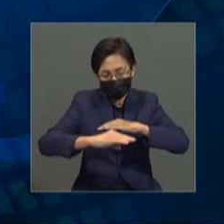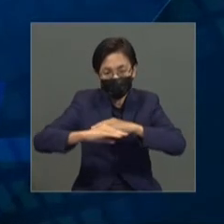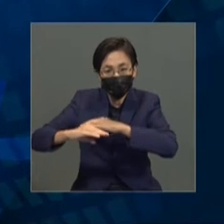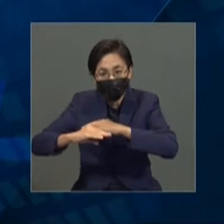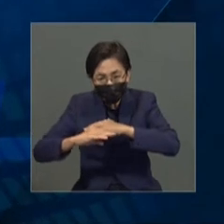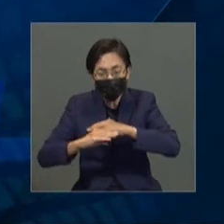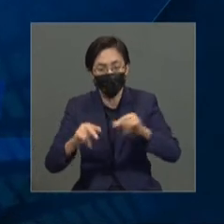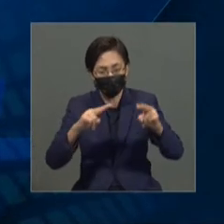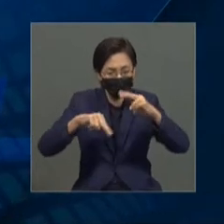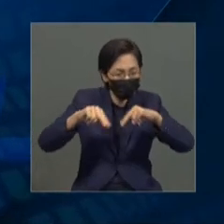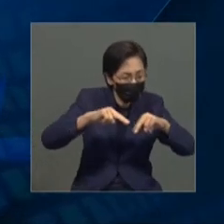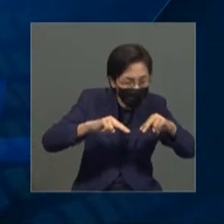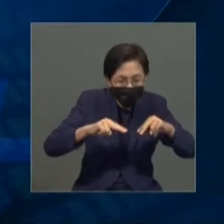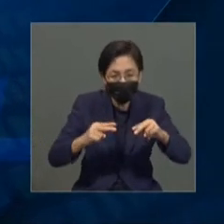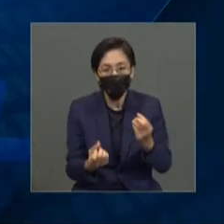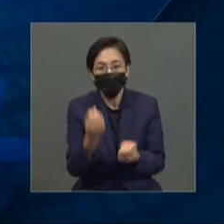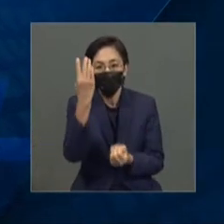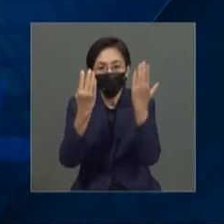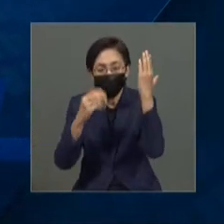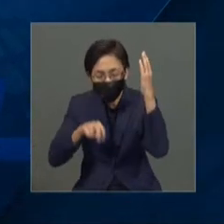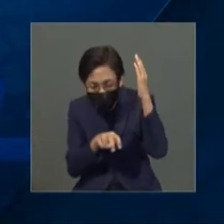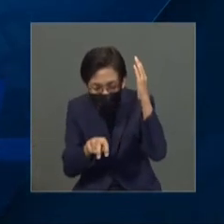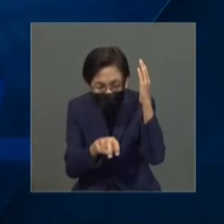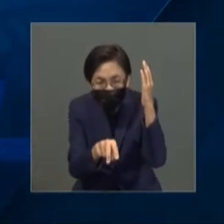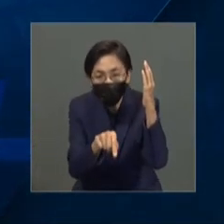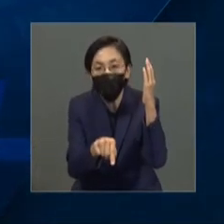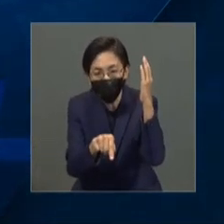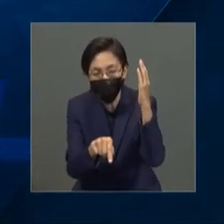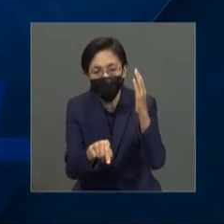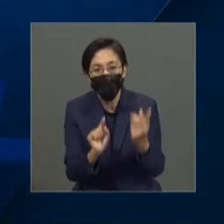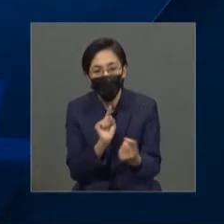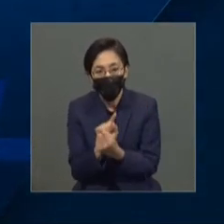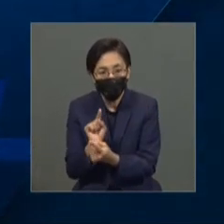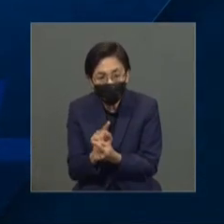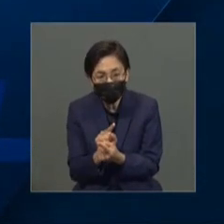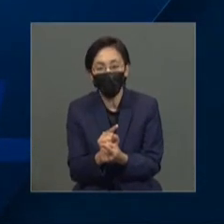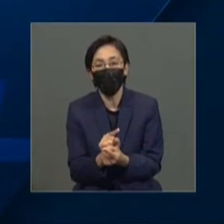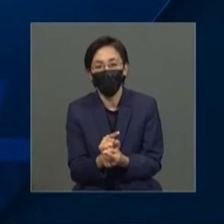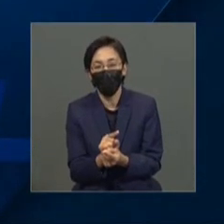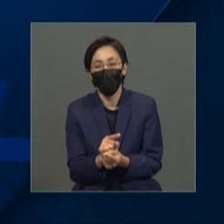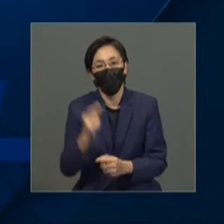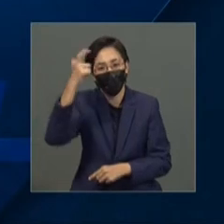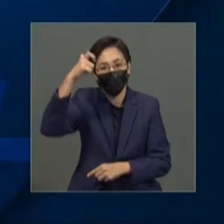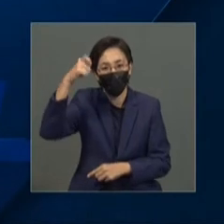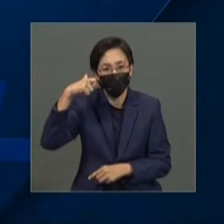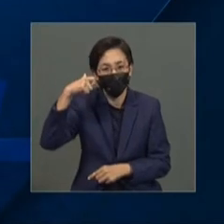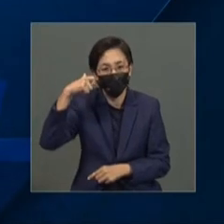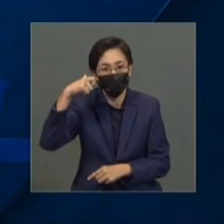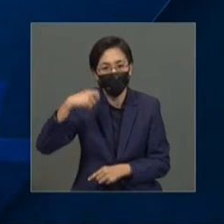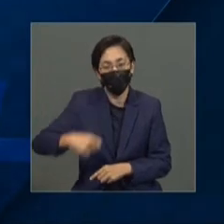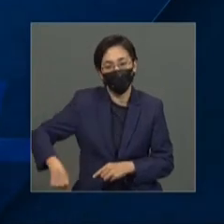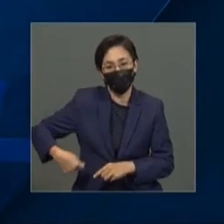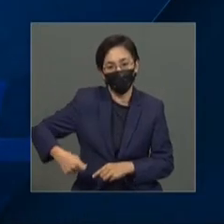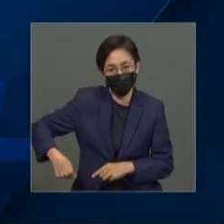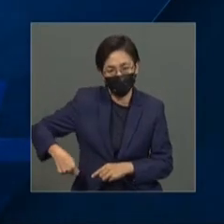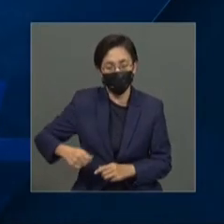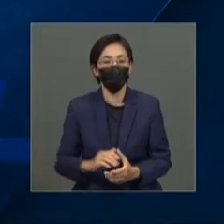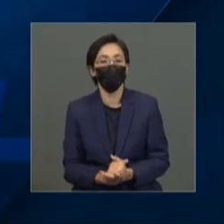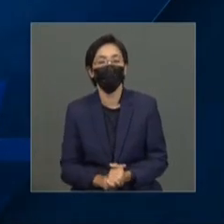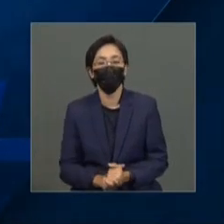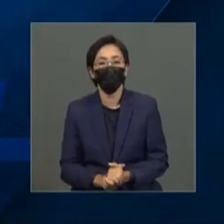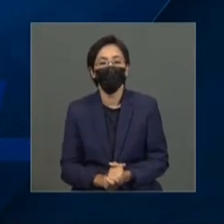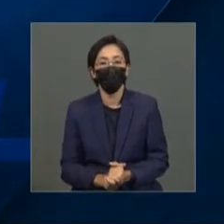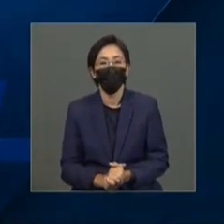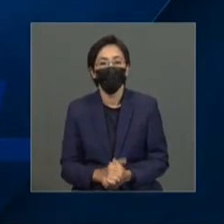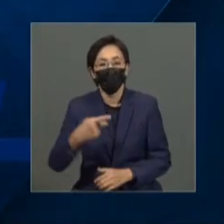แดนแนวช่องทางธรรมชาติแล้วก็พบผู้ป่วยทั้งสองประเทศนี้โดยในวันนี้ค่ะทางปลัดกระทรวง